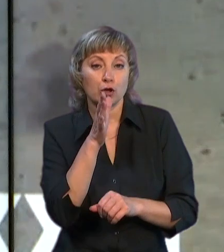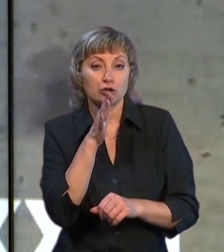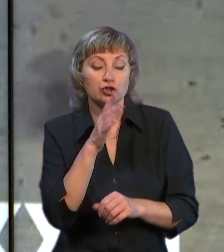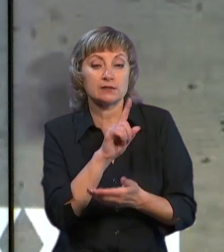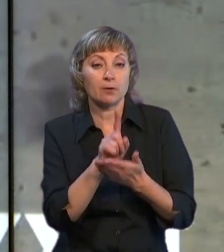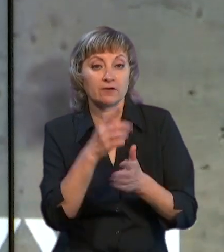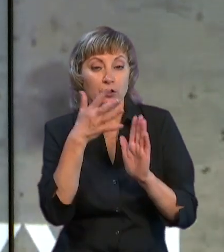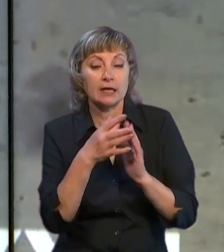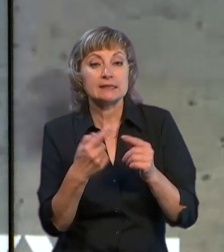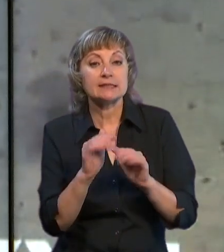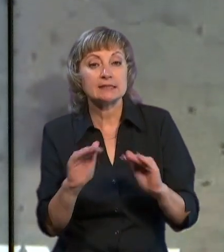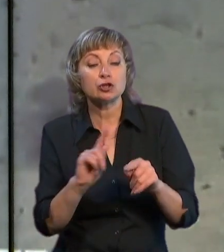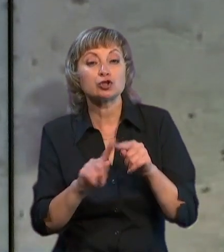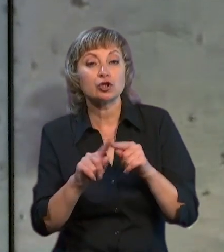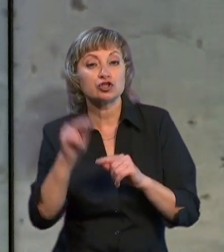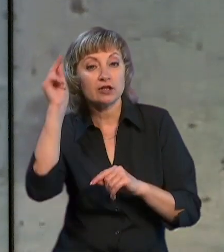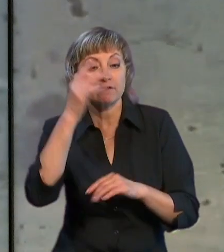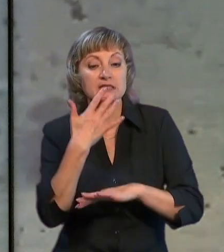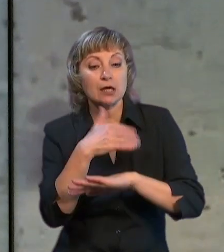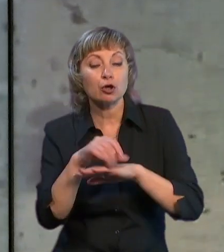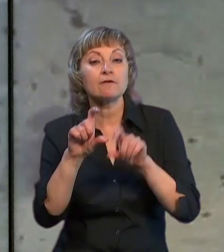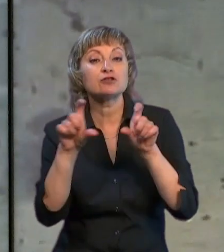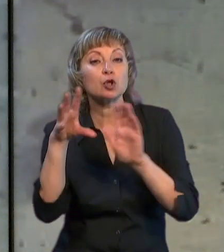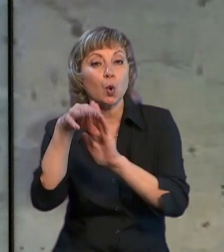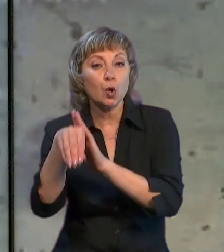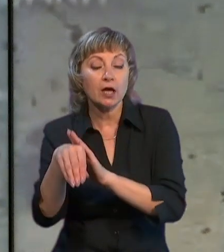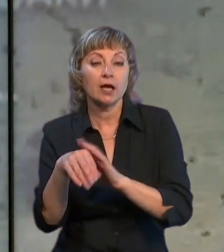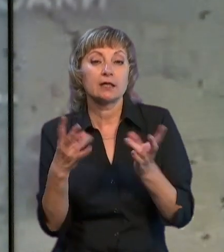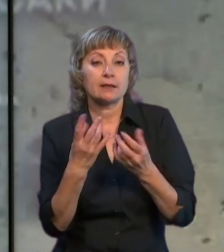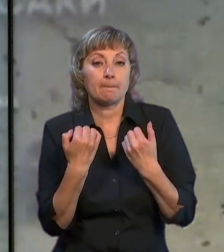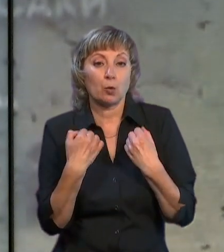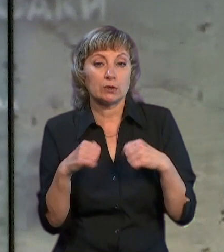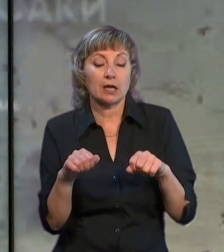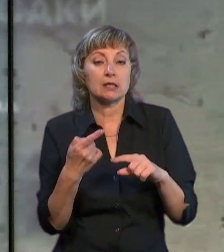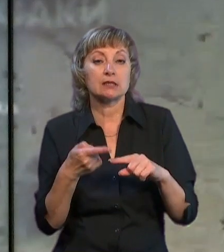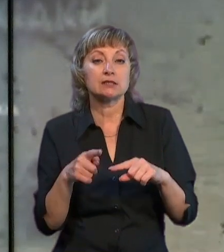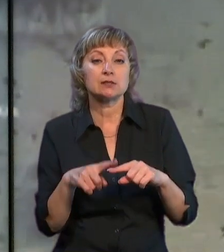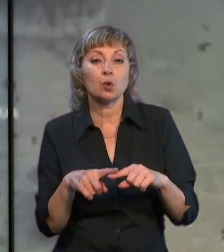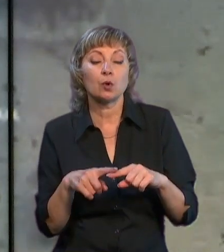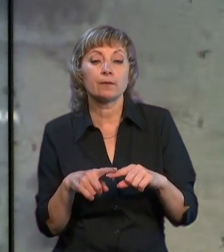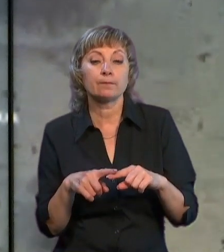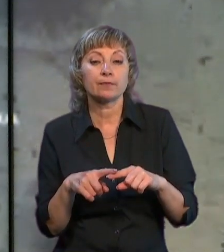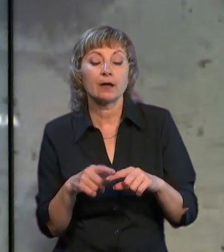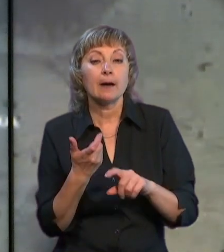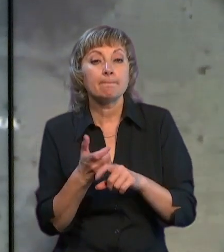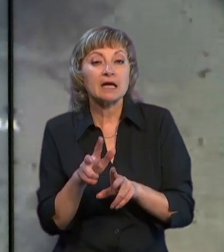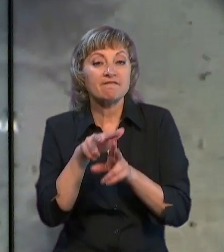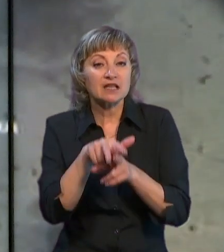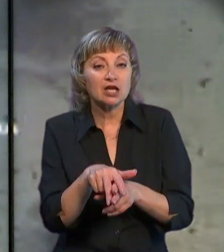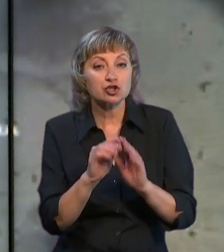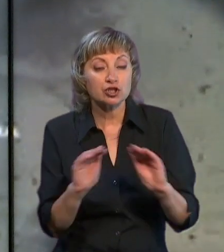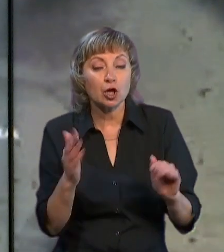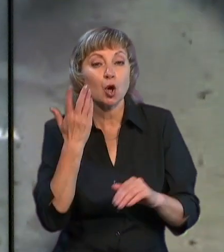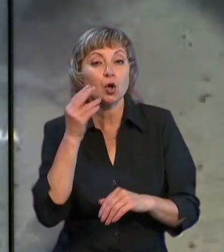розуміти, що ці діти, скоріш за все, навчаються за кордоном в школі. І треба уникати оцього перевантаження дітей. Так? Тобто, коли